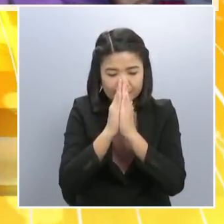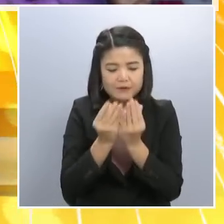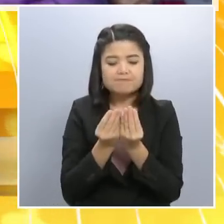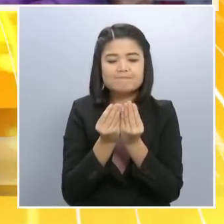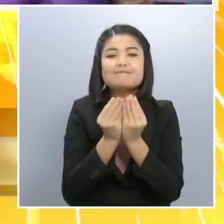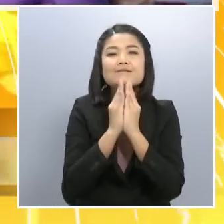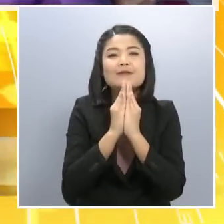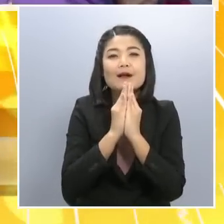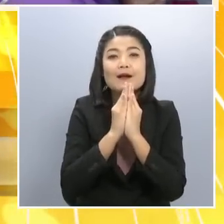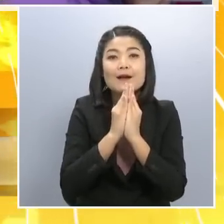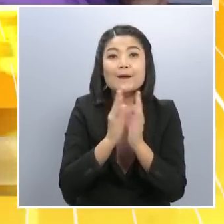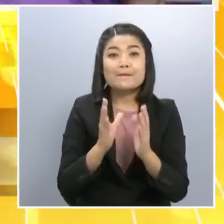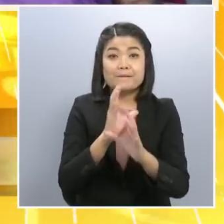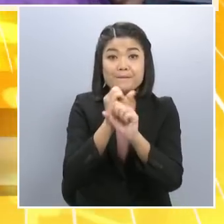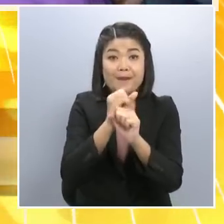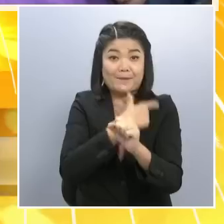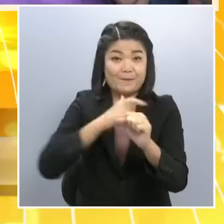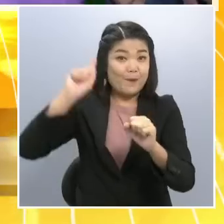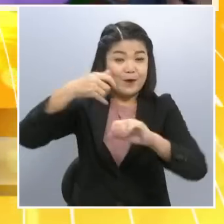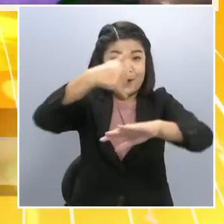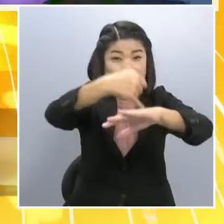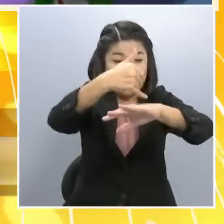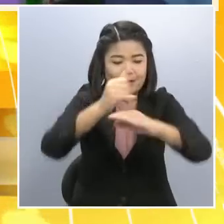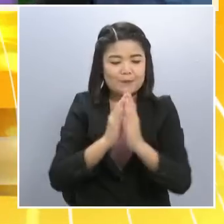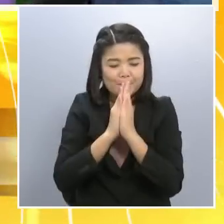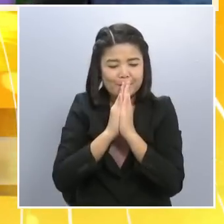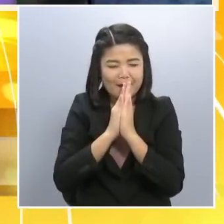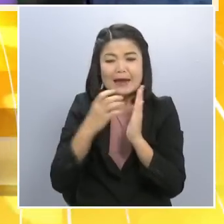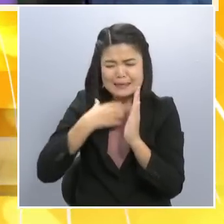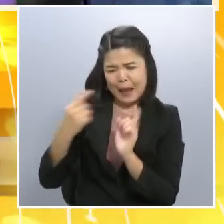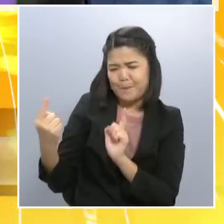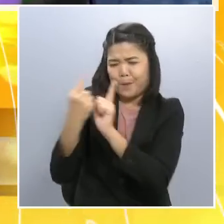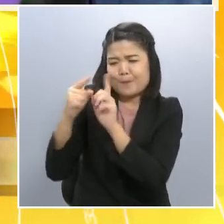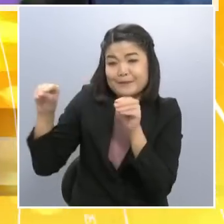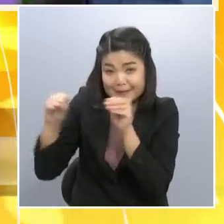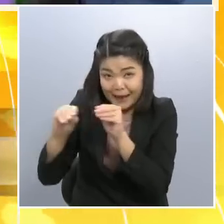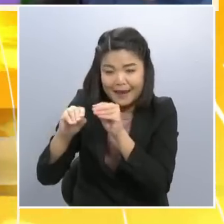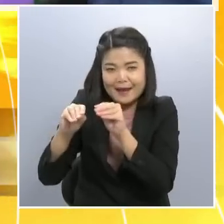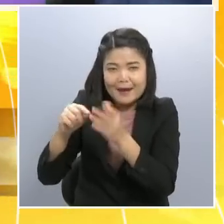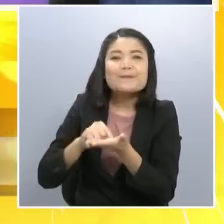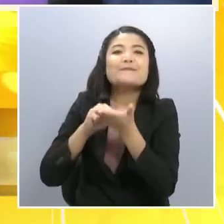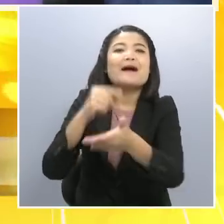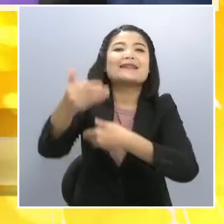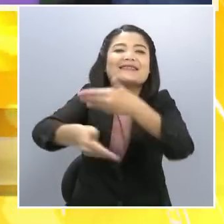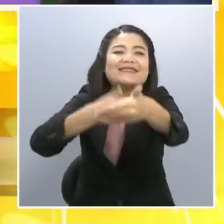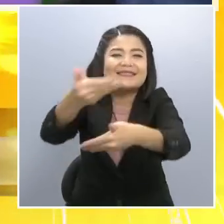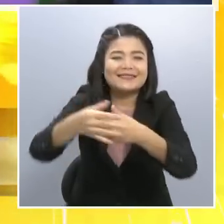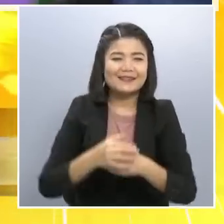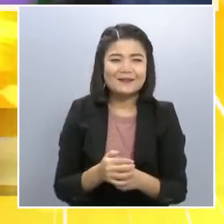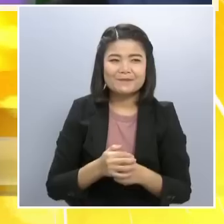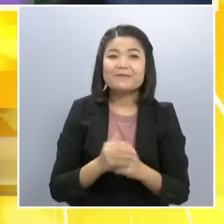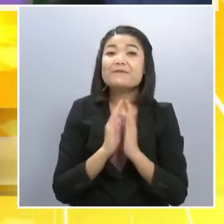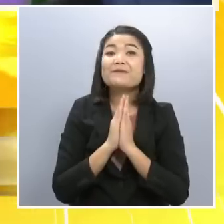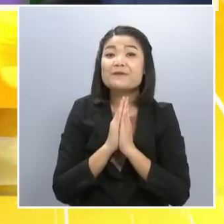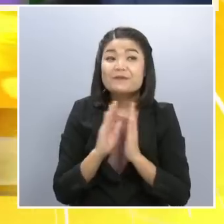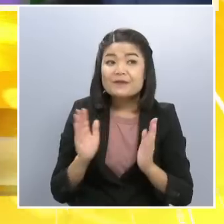อธิษฐานกับพระนางจามเทวีว่าขอให้ได้เจอคุณพิธาใกล้ชิดแล้วก็เจอจริงๆแล้วก็เลยไปเสนอขายให ้แล้วปรากฏว่าขอบคุณพิธาดำเ